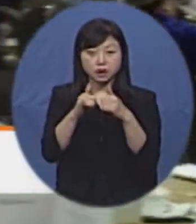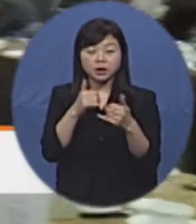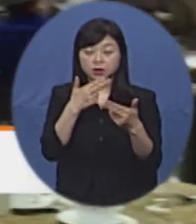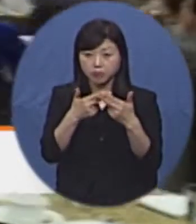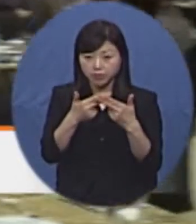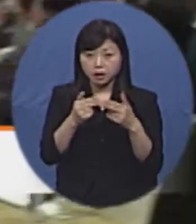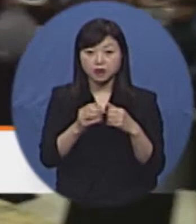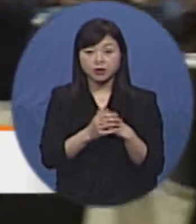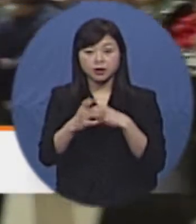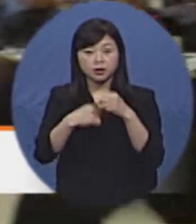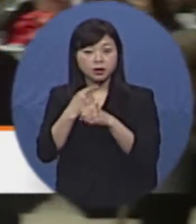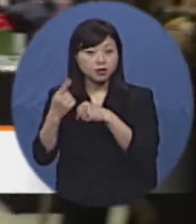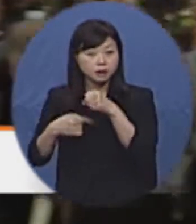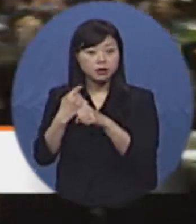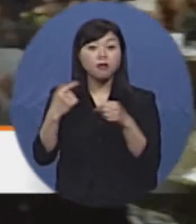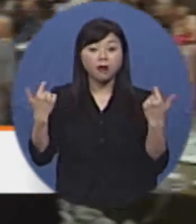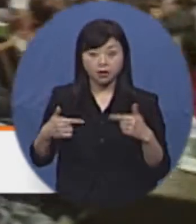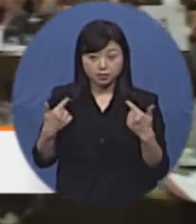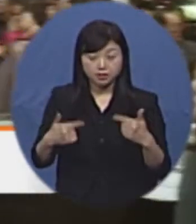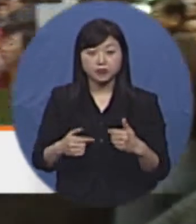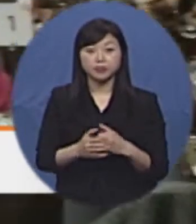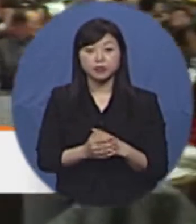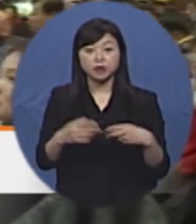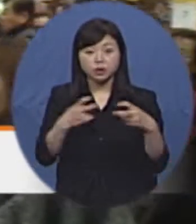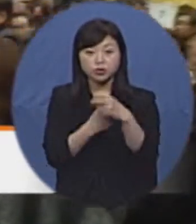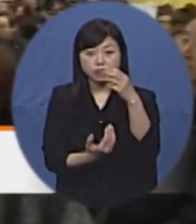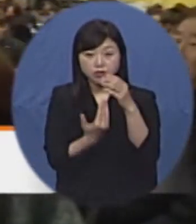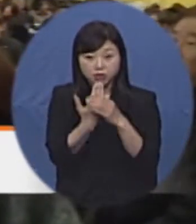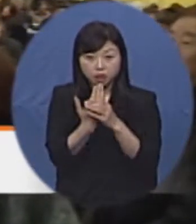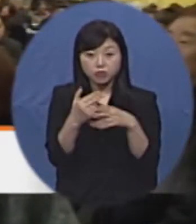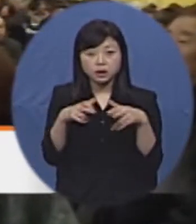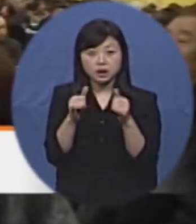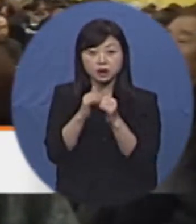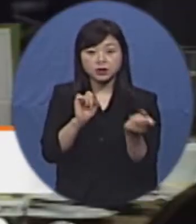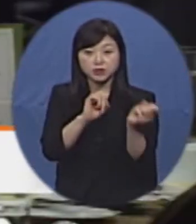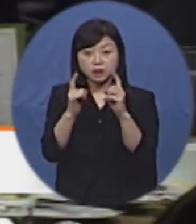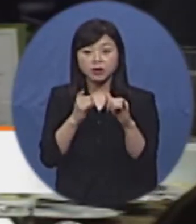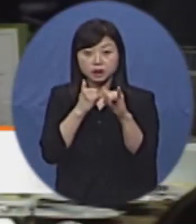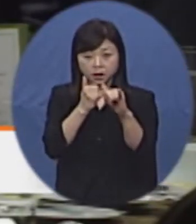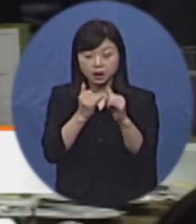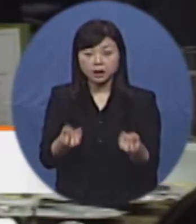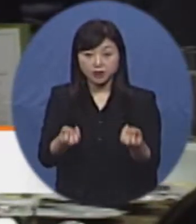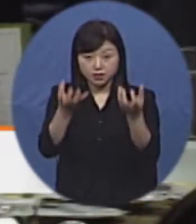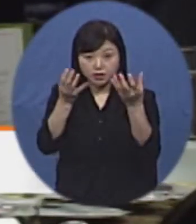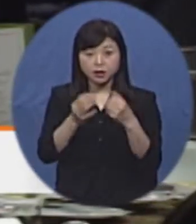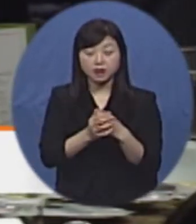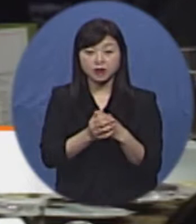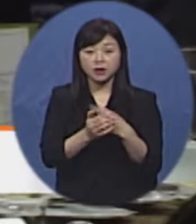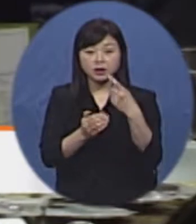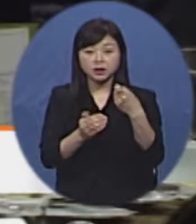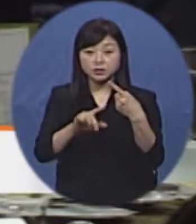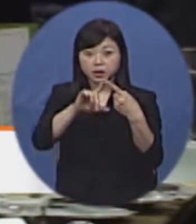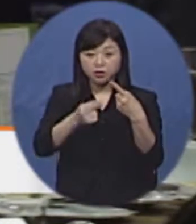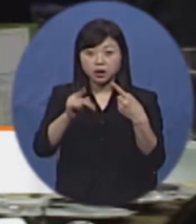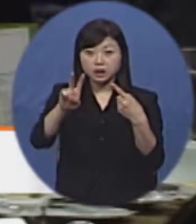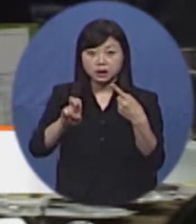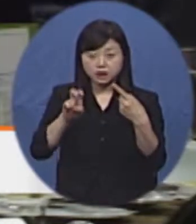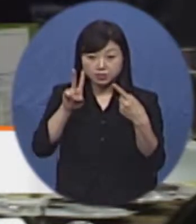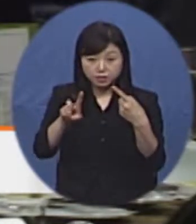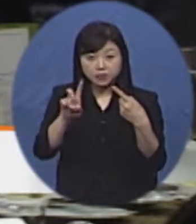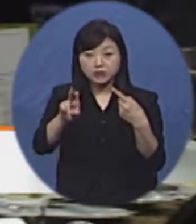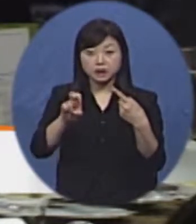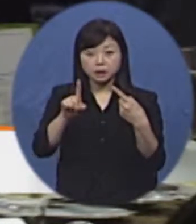한국교통장애인협회가 매년 진행해오고 있는 교통사고 장애인 재활상 시상식이 지난 21일 63빌딩 그랜드